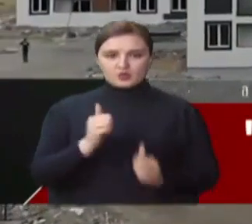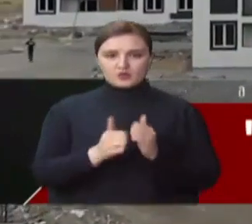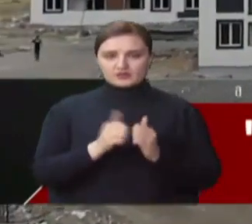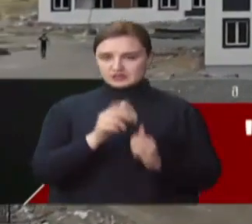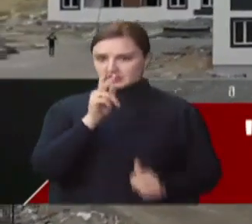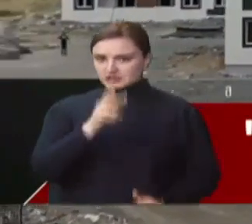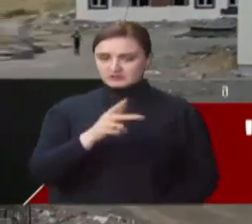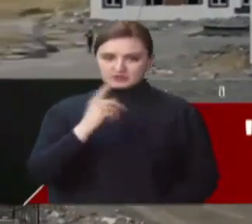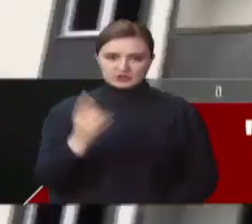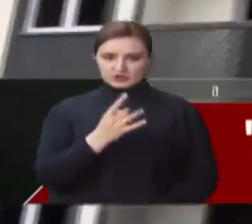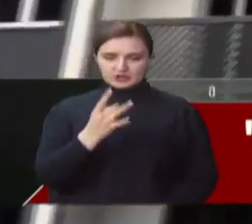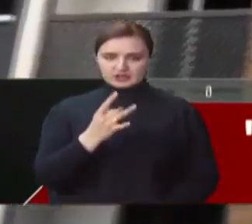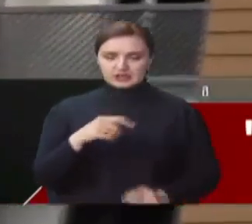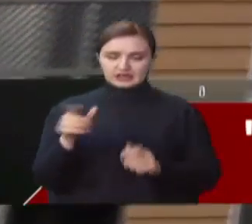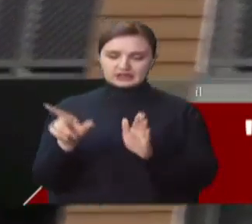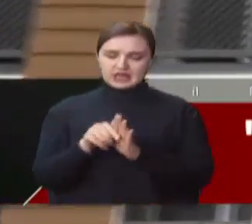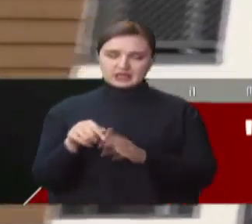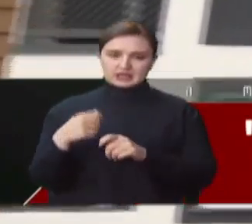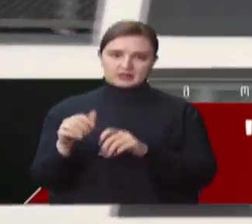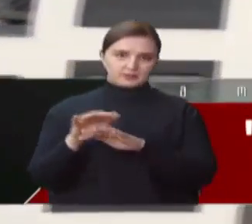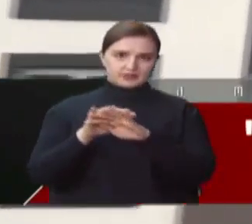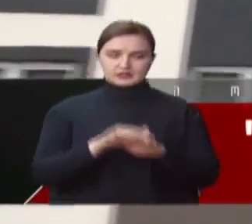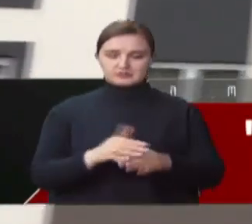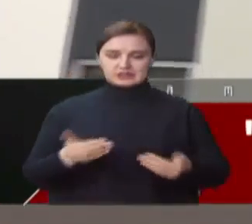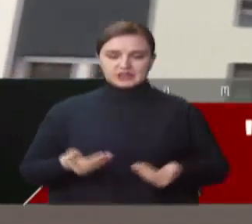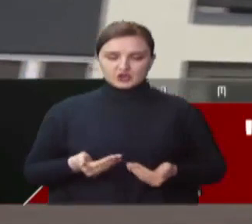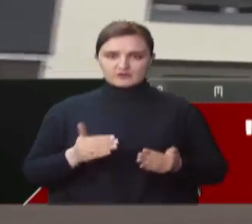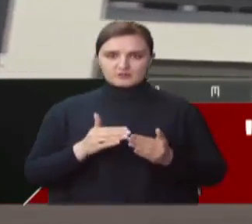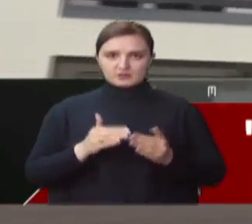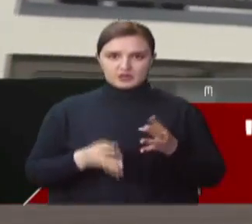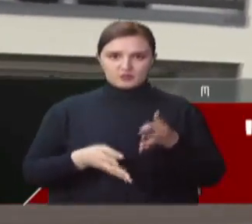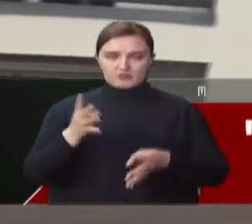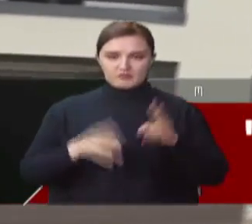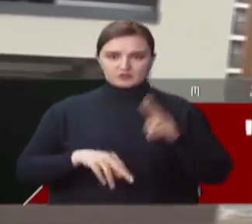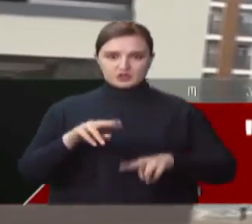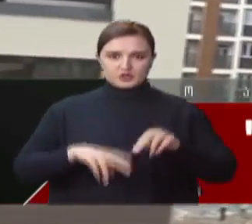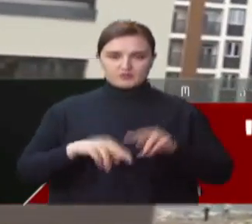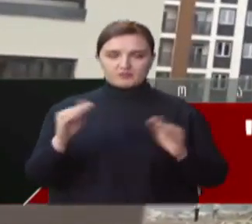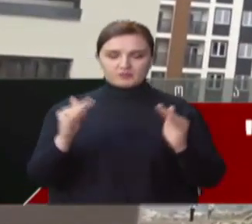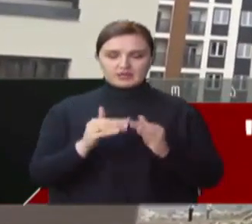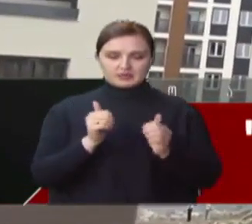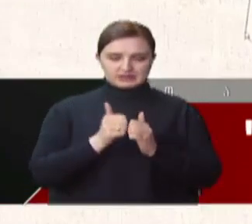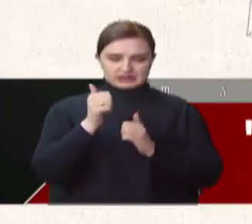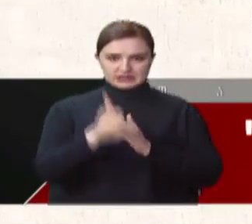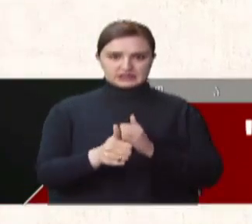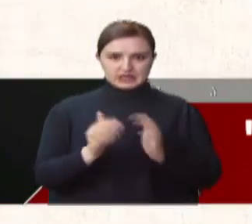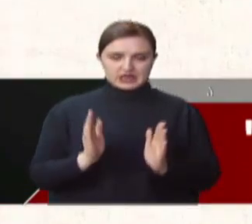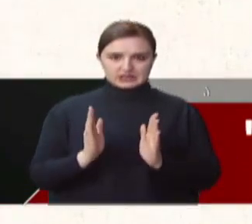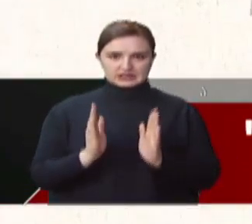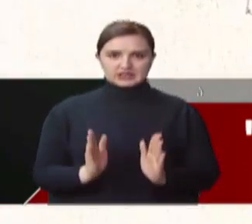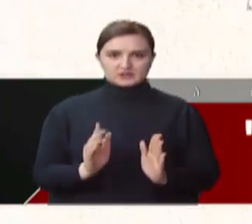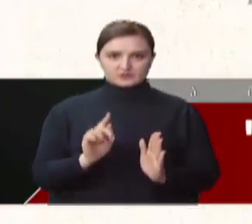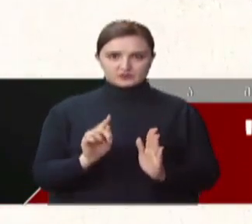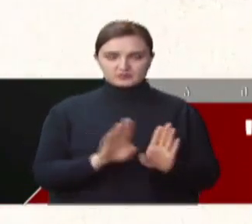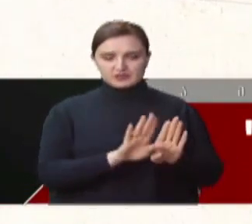3 წელიწადში ერთხელ თანადაფინანსებით უზრუნველყოს საცხოვრებელი ფართების მშენებლობა. ბინები წინასწარ განსაზღვრული